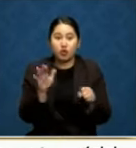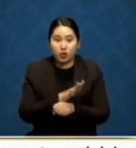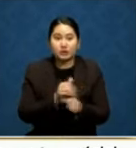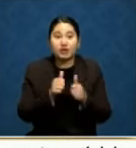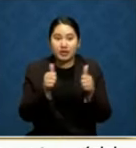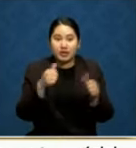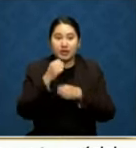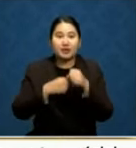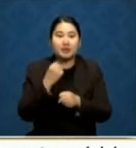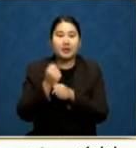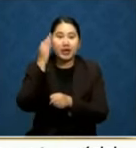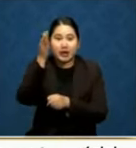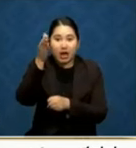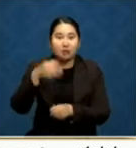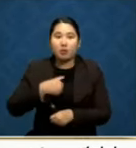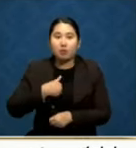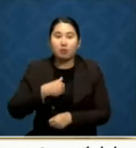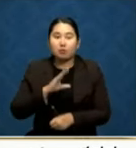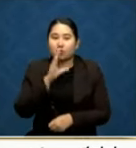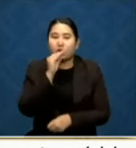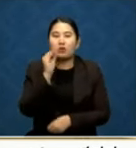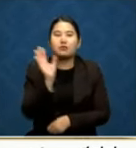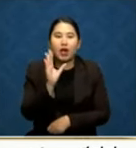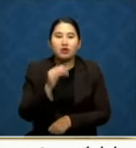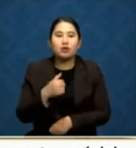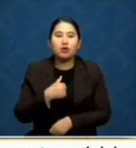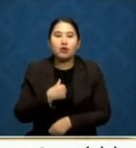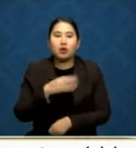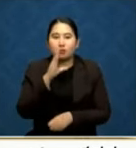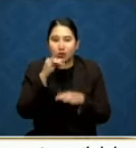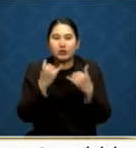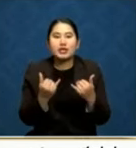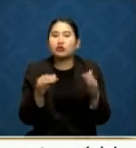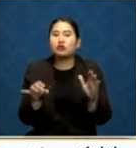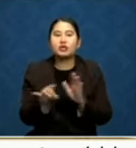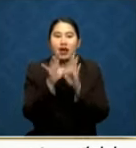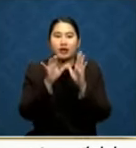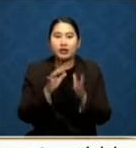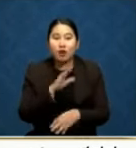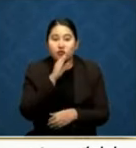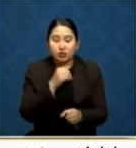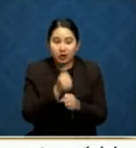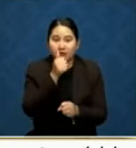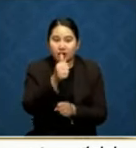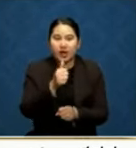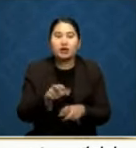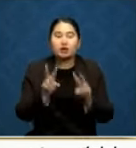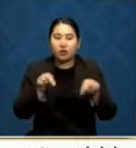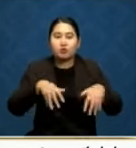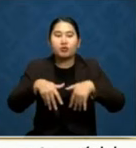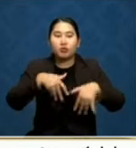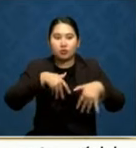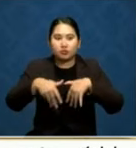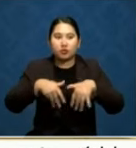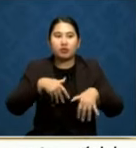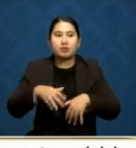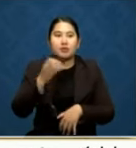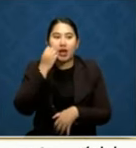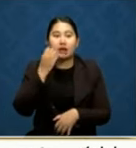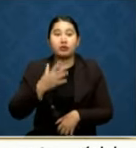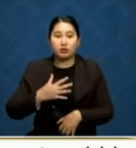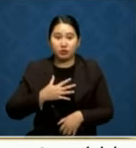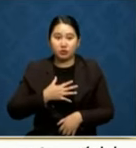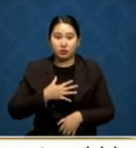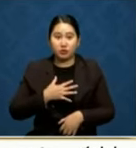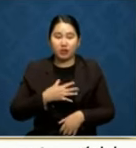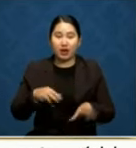ผมบอกวาปีหน้า ผมไมรข้ผู้แล้วผมจะขพดเปปีสุดท้าย แต่ท่านทำได้ให้นบุรีของผมมีที่